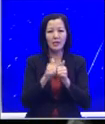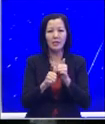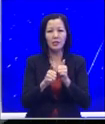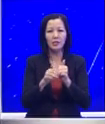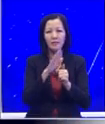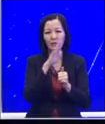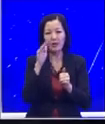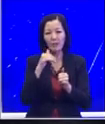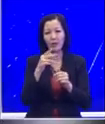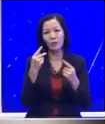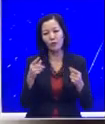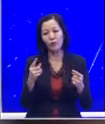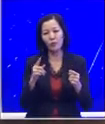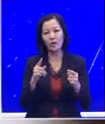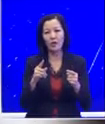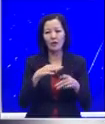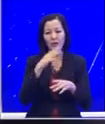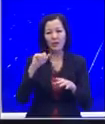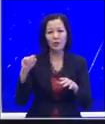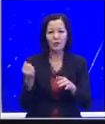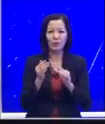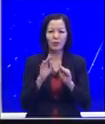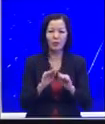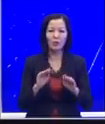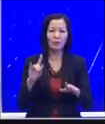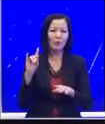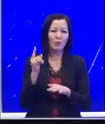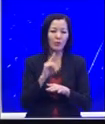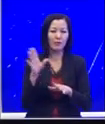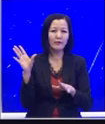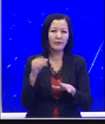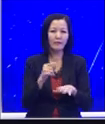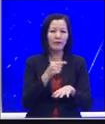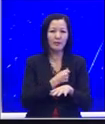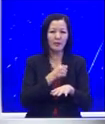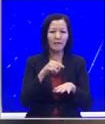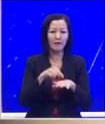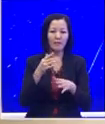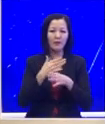отец, мать, брат, друг или ребенок. Весь мир выражает слова поддержки семьям и